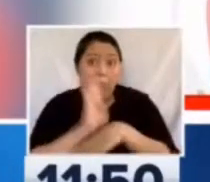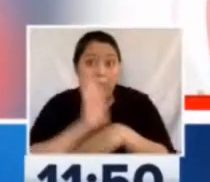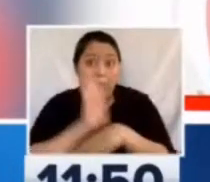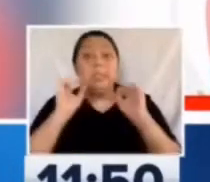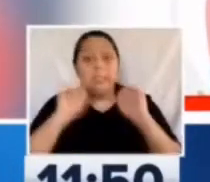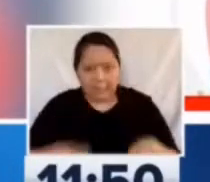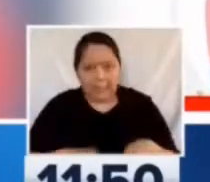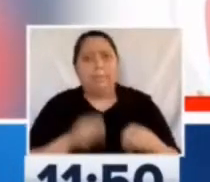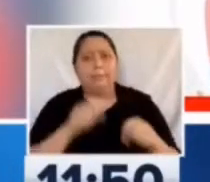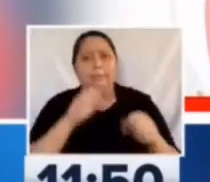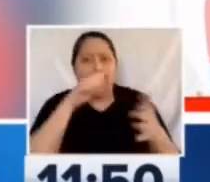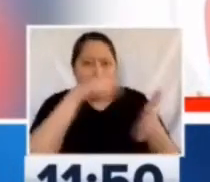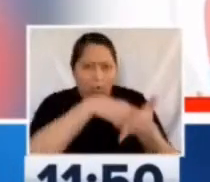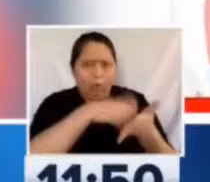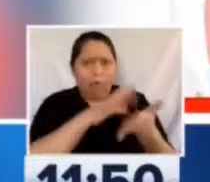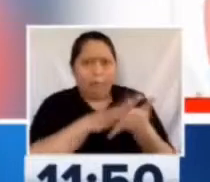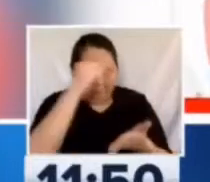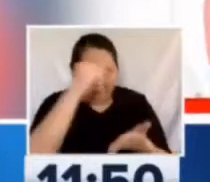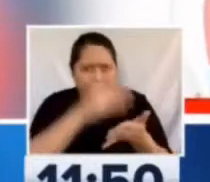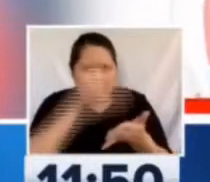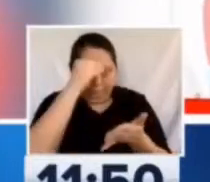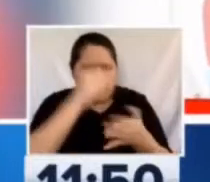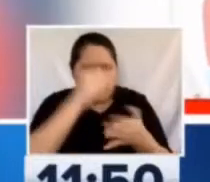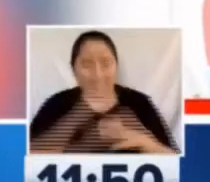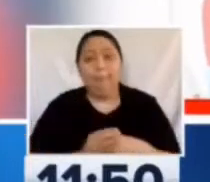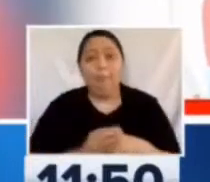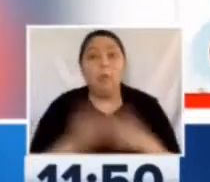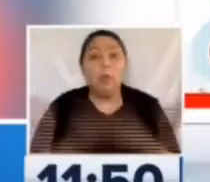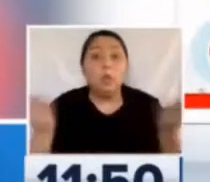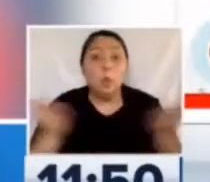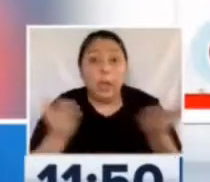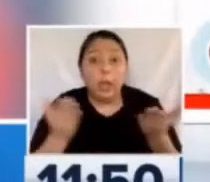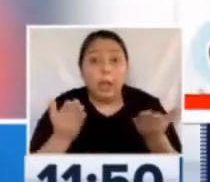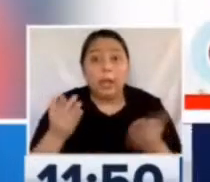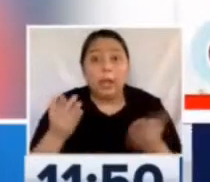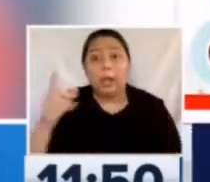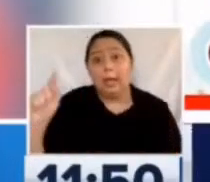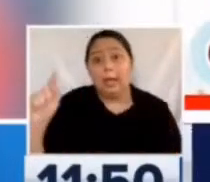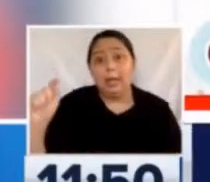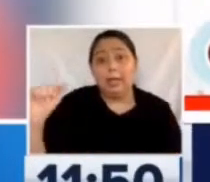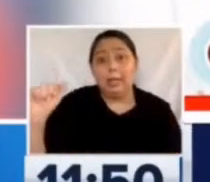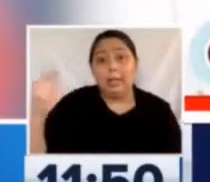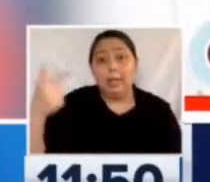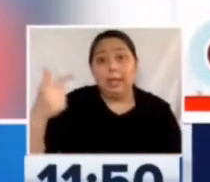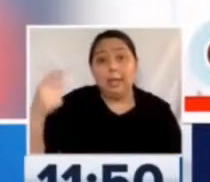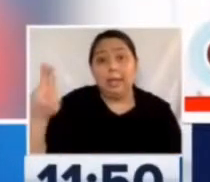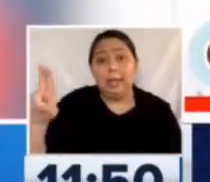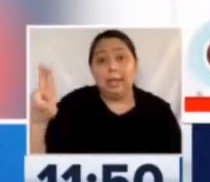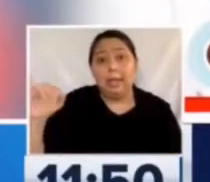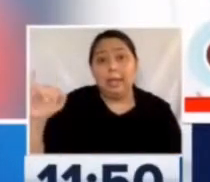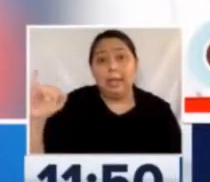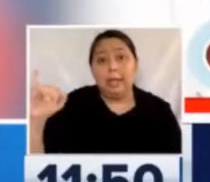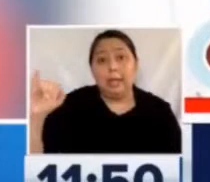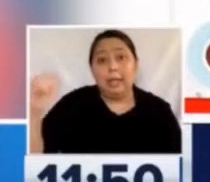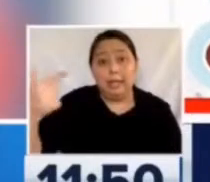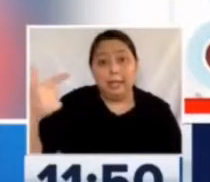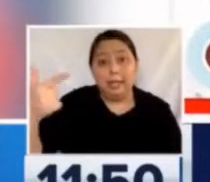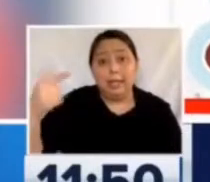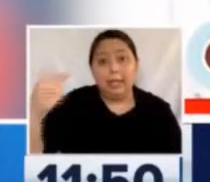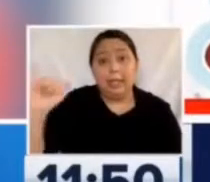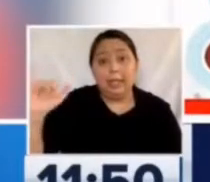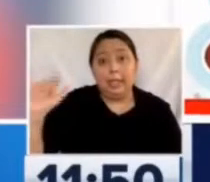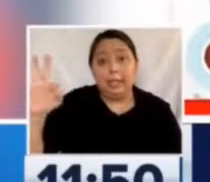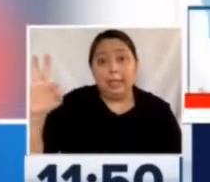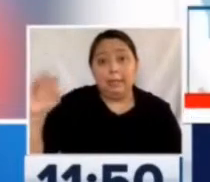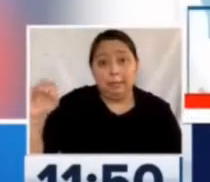araw hanggang sa 1 o 2 linggo. So, anyone can apply. Lahat ng Taguigenyo welcome. At gusto natin, habang nasa ECQ